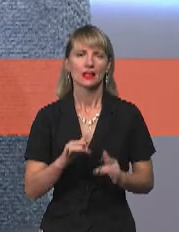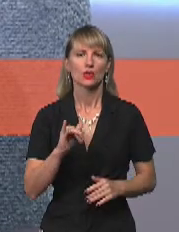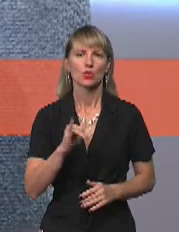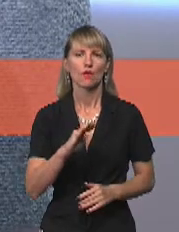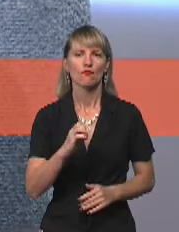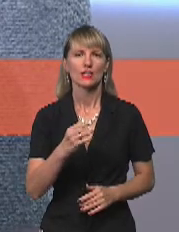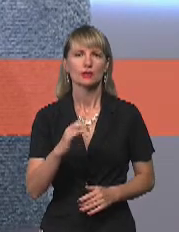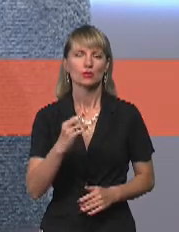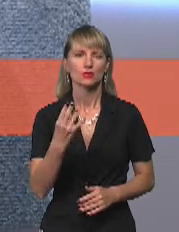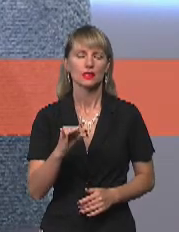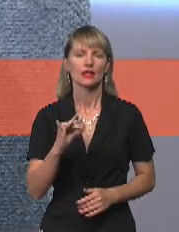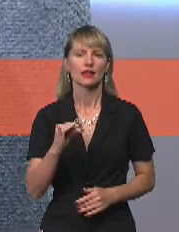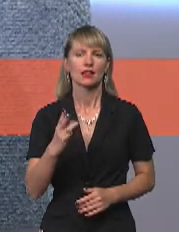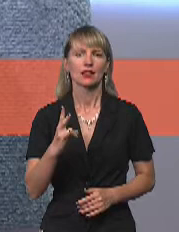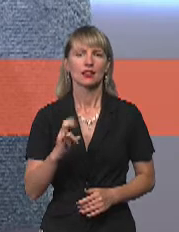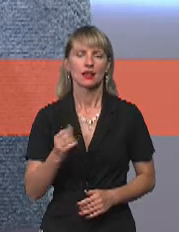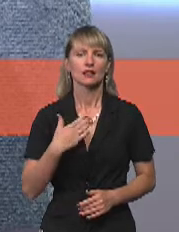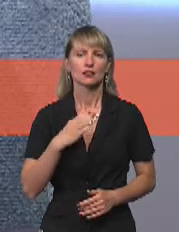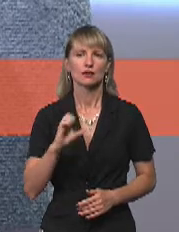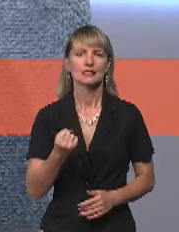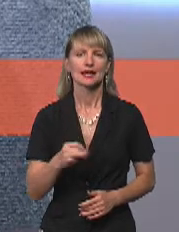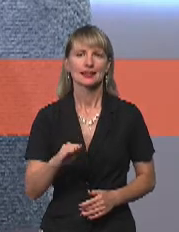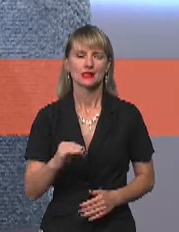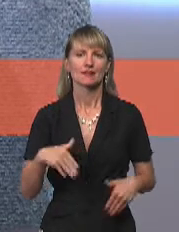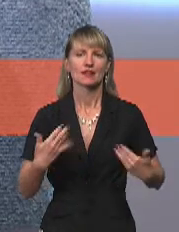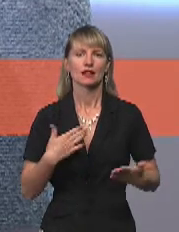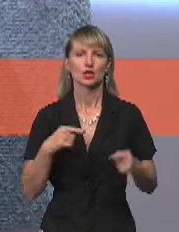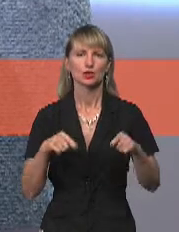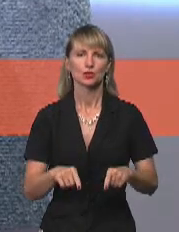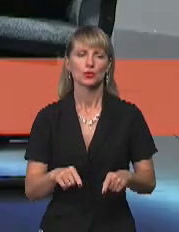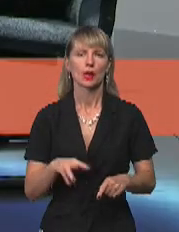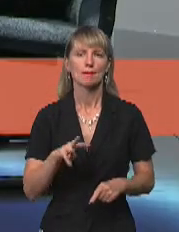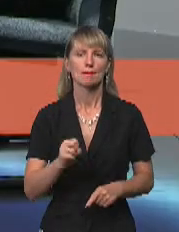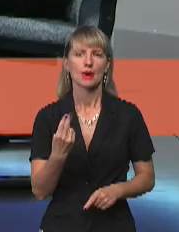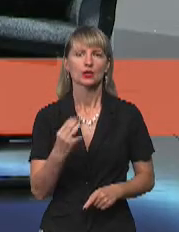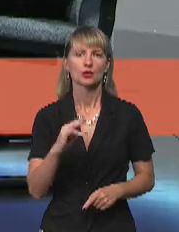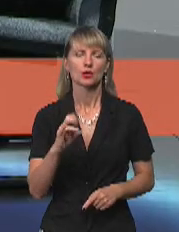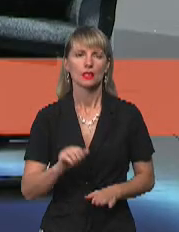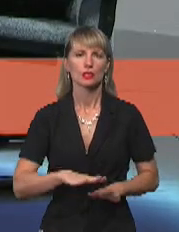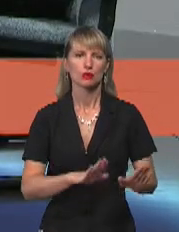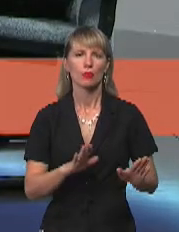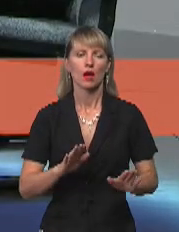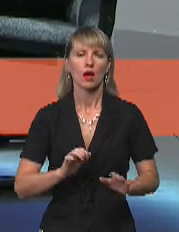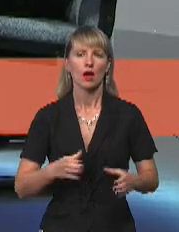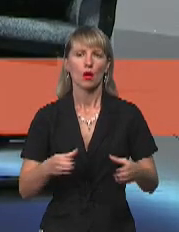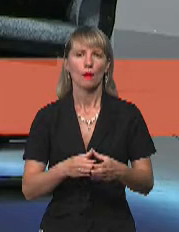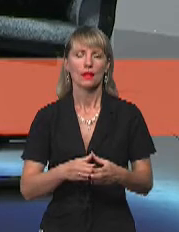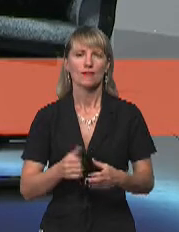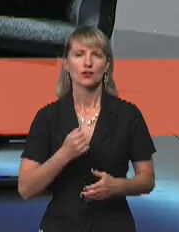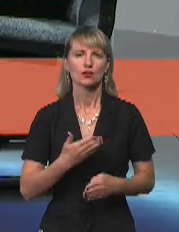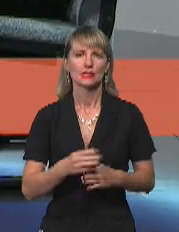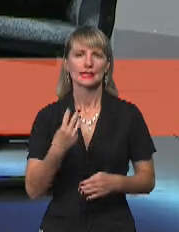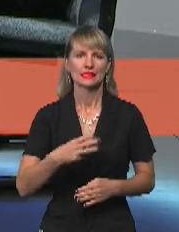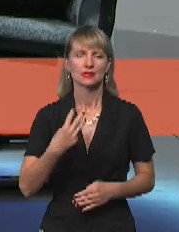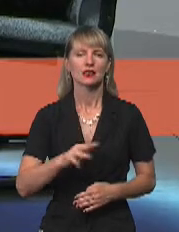трансляцію нашої програми на нашому сайті. Вітаємо у нашій студії Анатолія Мацюка, заступника командира військової частини 3033 по